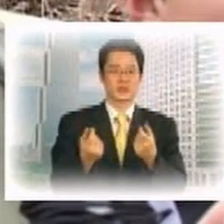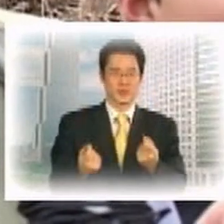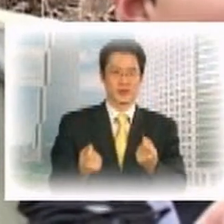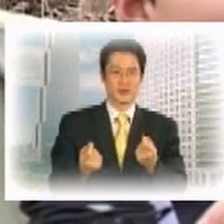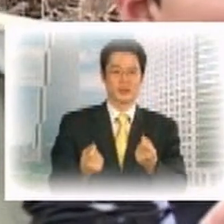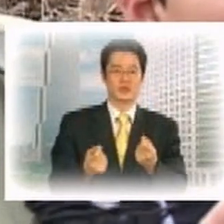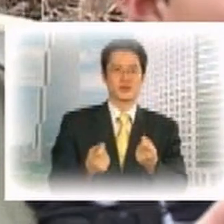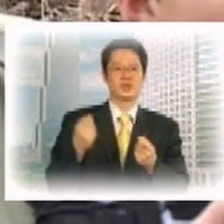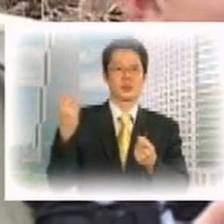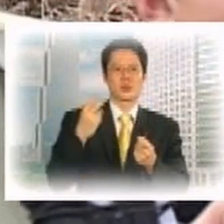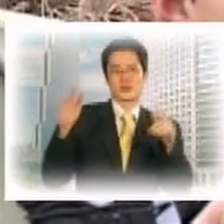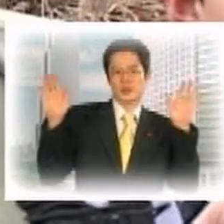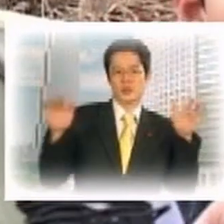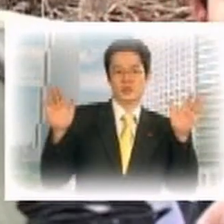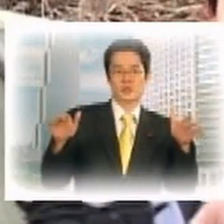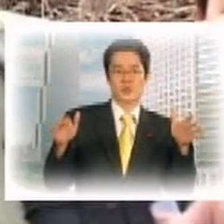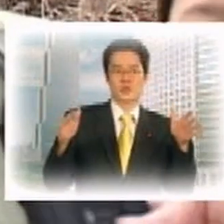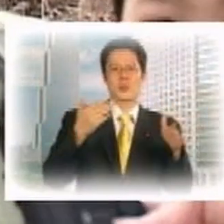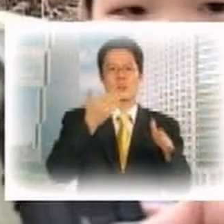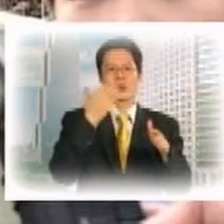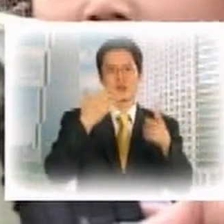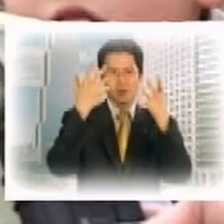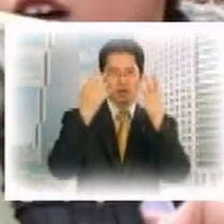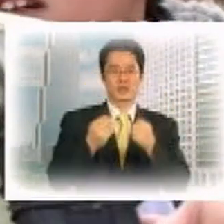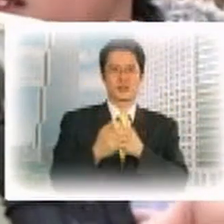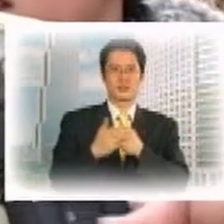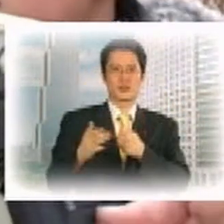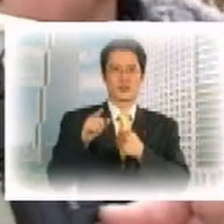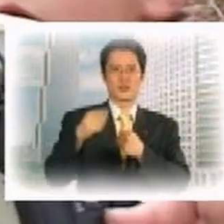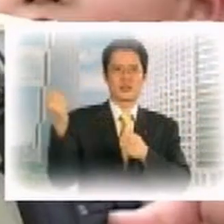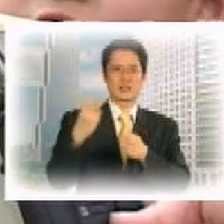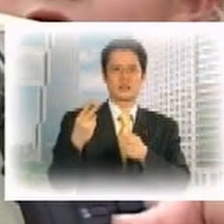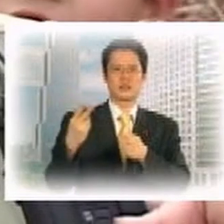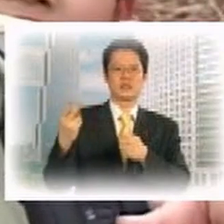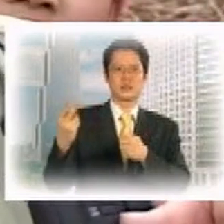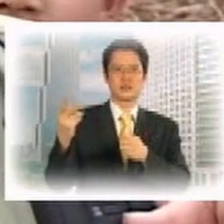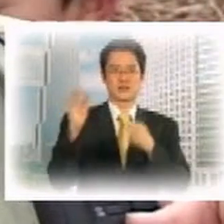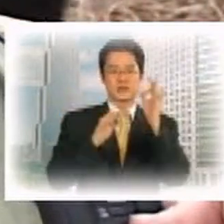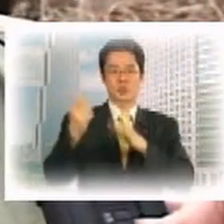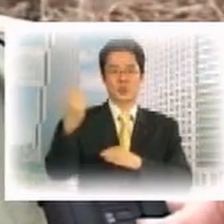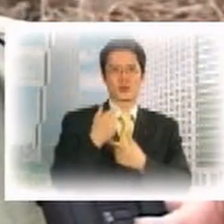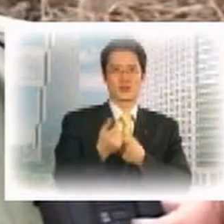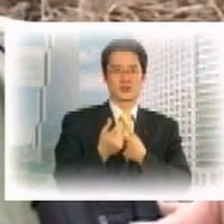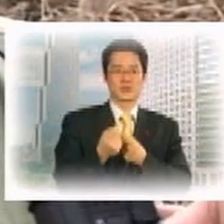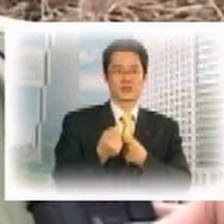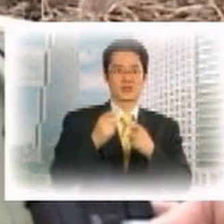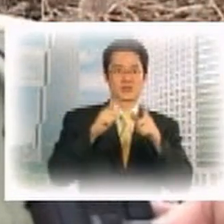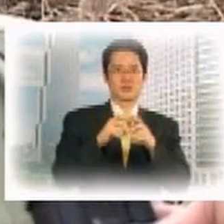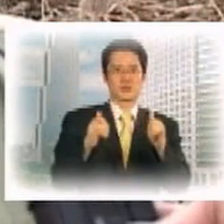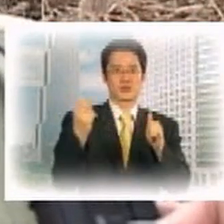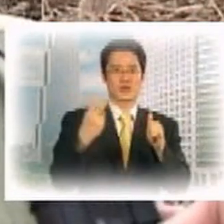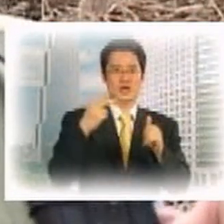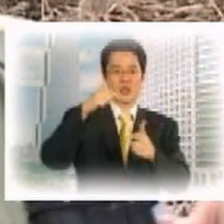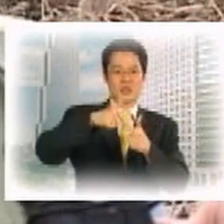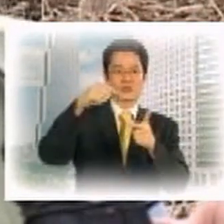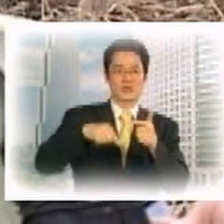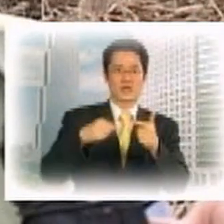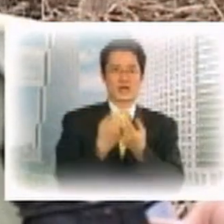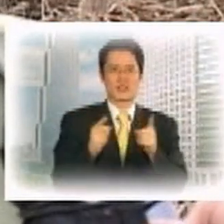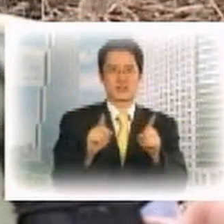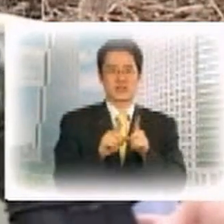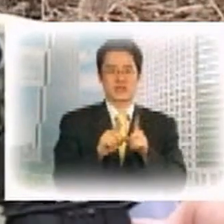존재를 하면서 철새들도 먹이가 풍부해지면서 양재천을 찾아오게 돼서 어쨌든